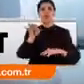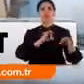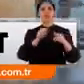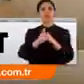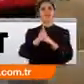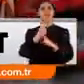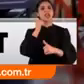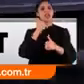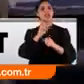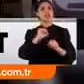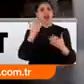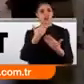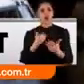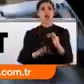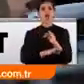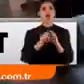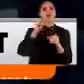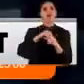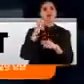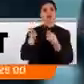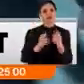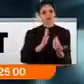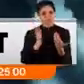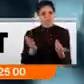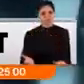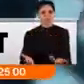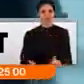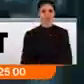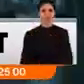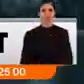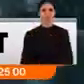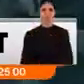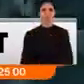geri kalmıyor hem de hayatın içinde oluyorlar.